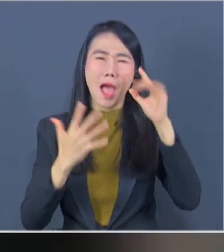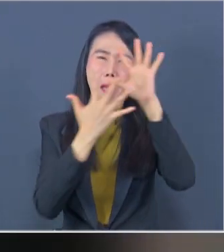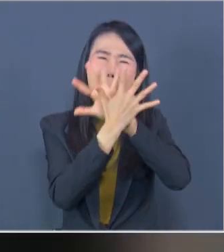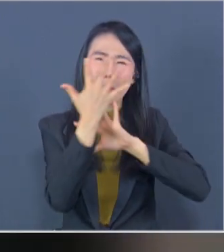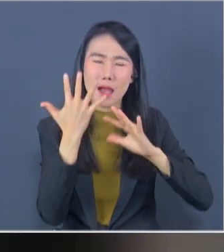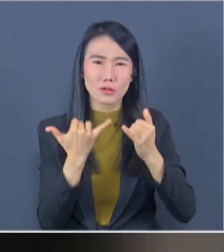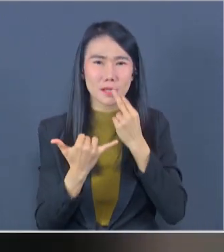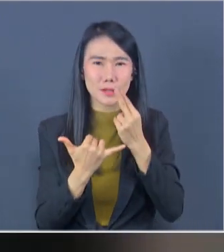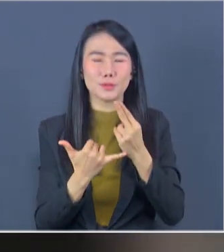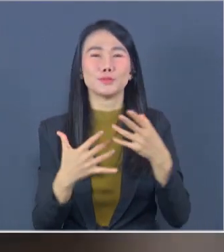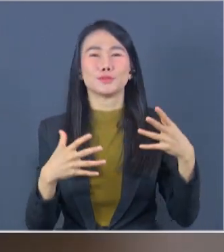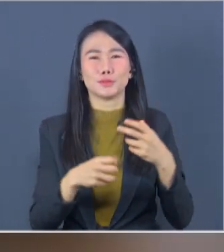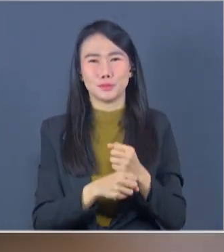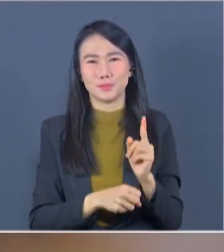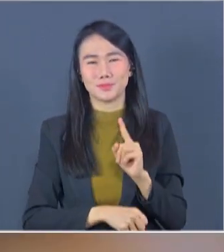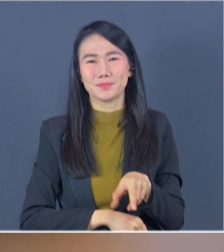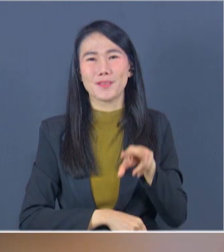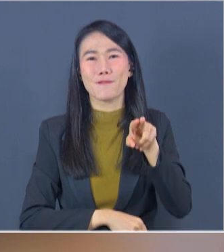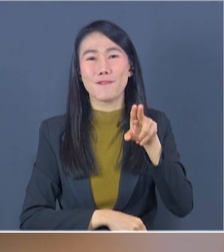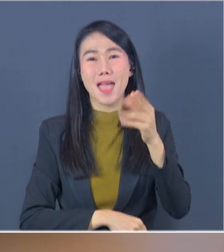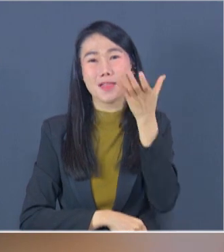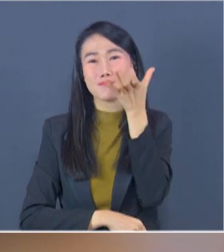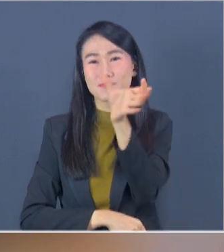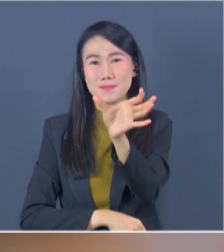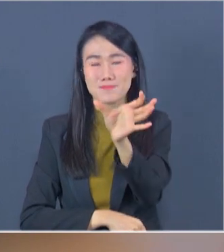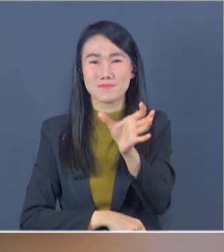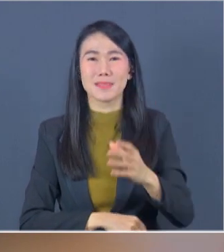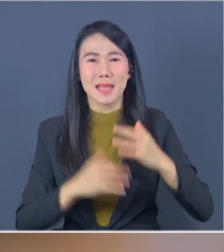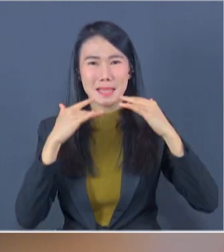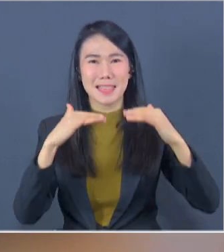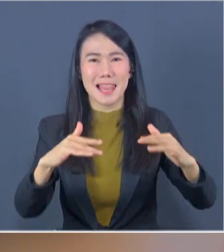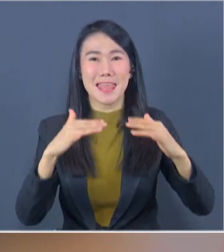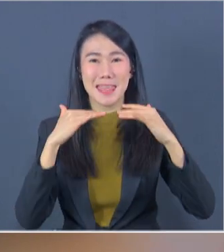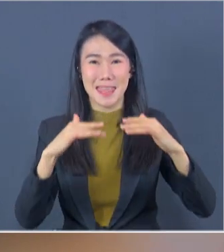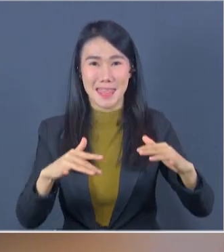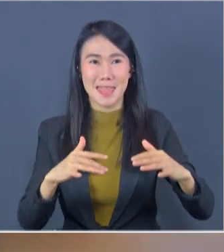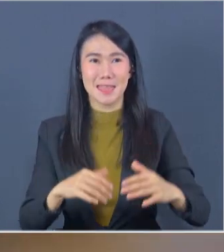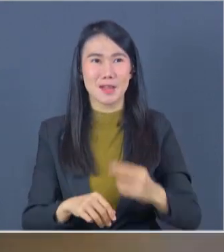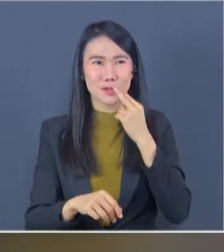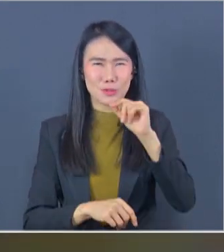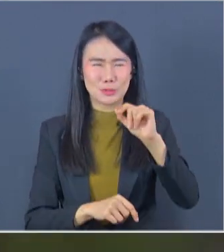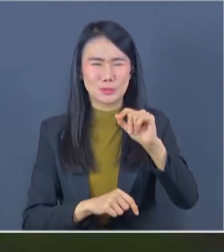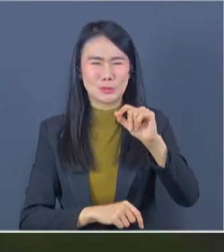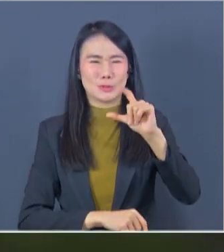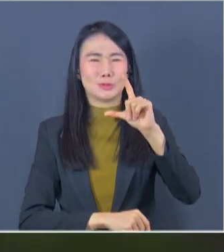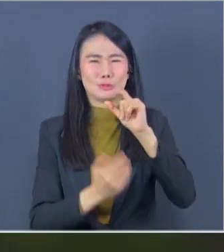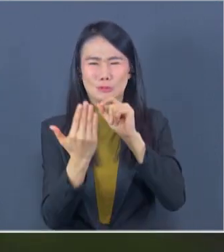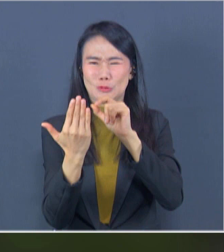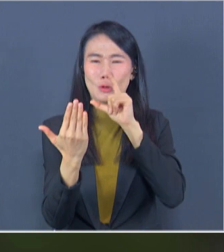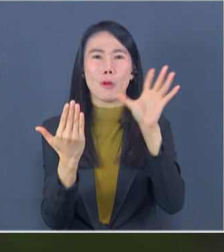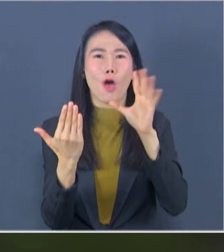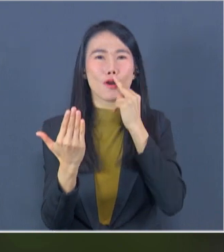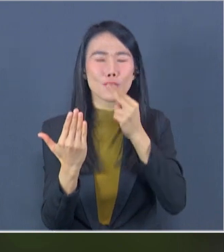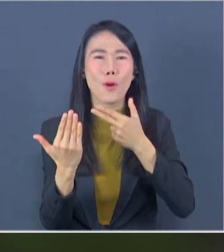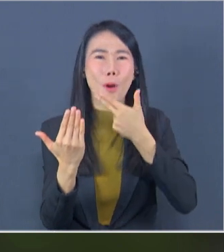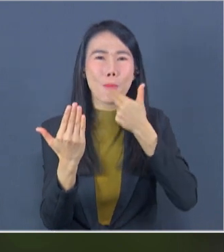ล่าสุดพระเอกหนุ่มก็ขอโพสต์รูปคู่กับหวานใจหลังควงกันไปเที่ยวทะเลแบบชัดๆไม่ต้องซูมกันเลยค่ะพร้อมกับแคปชั่นสุดหว